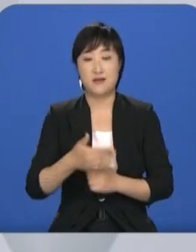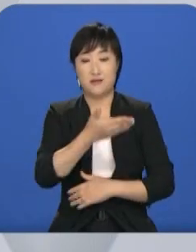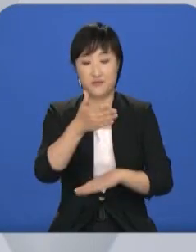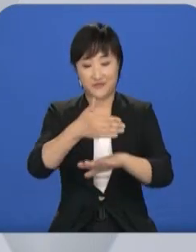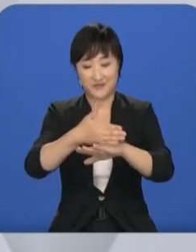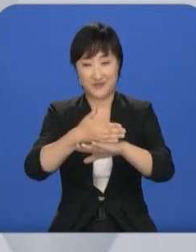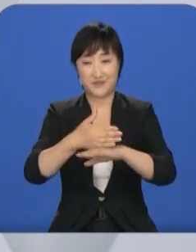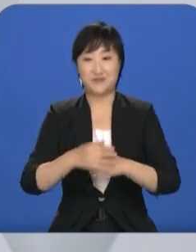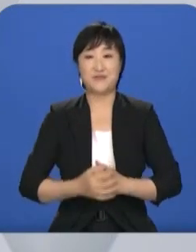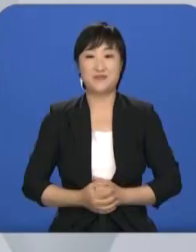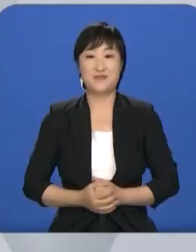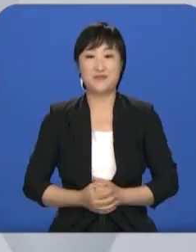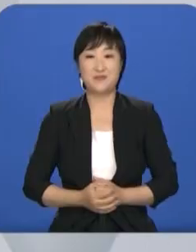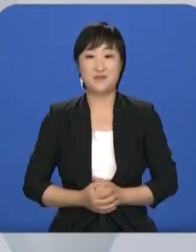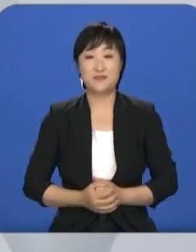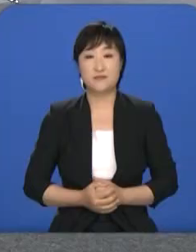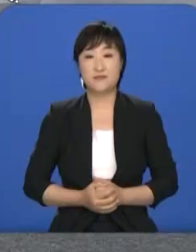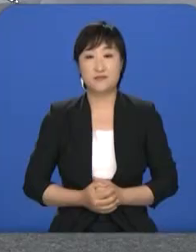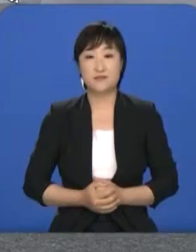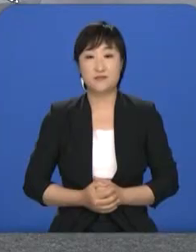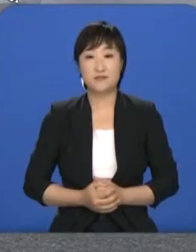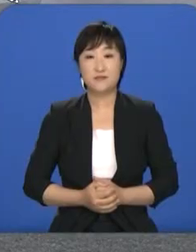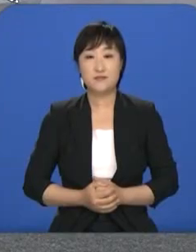여러분 고맙습니다.